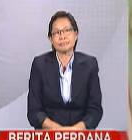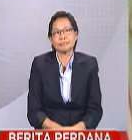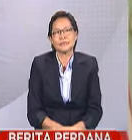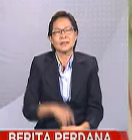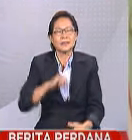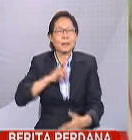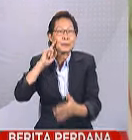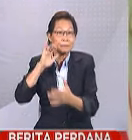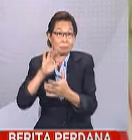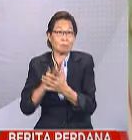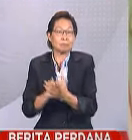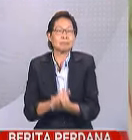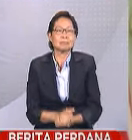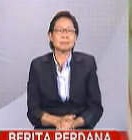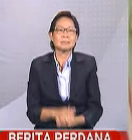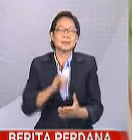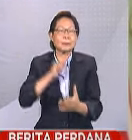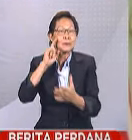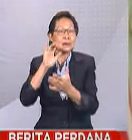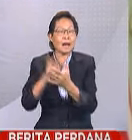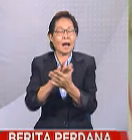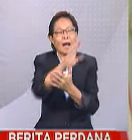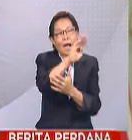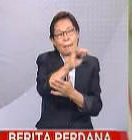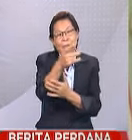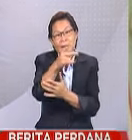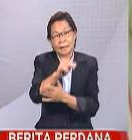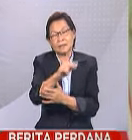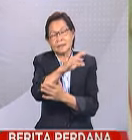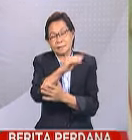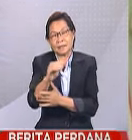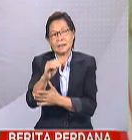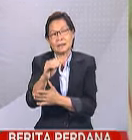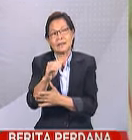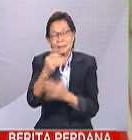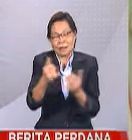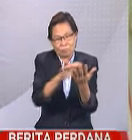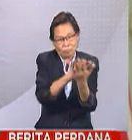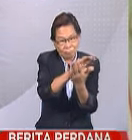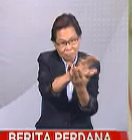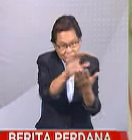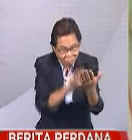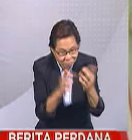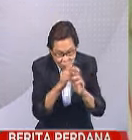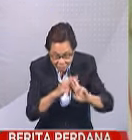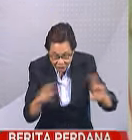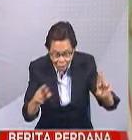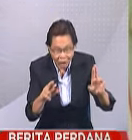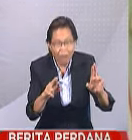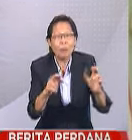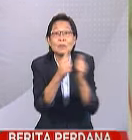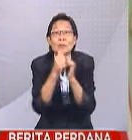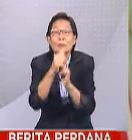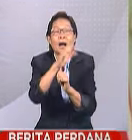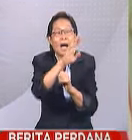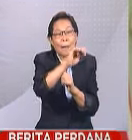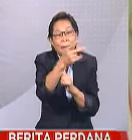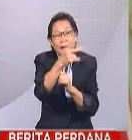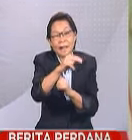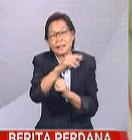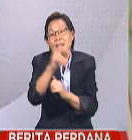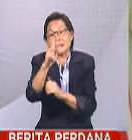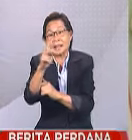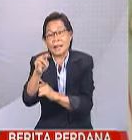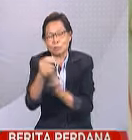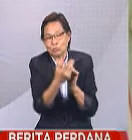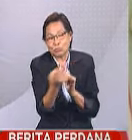hai cek Jaya PH ngn sedang menyediakan s&op bersama dengan Kementerian Kesehatan dan